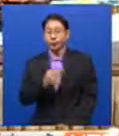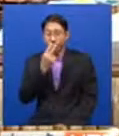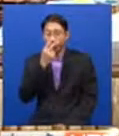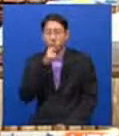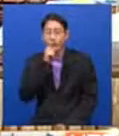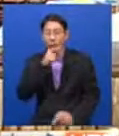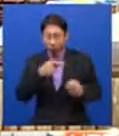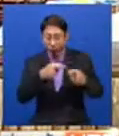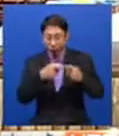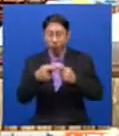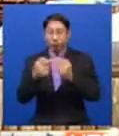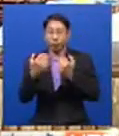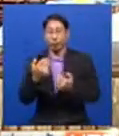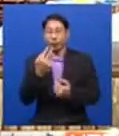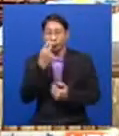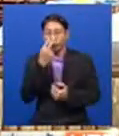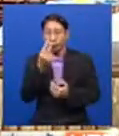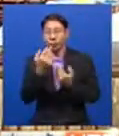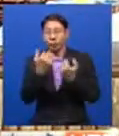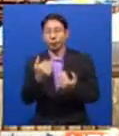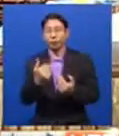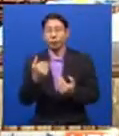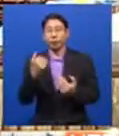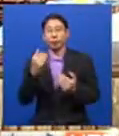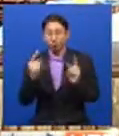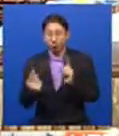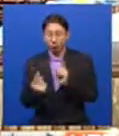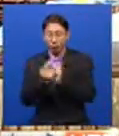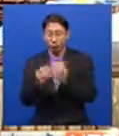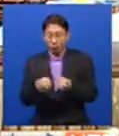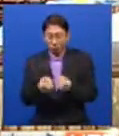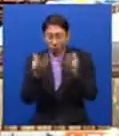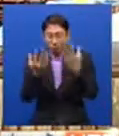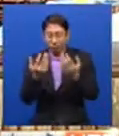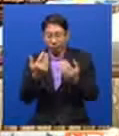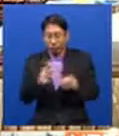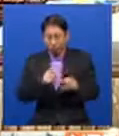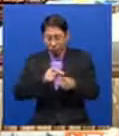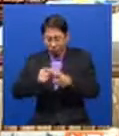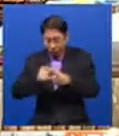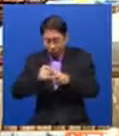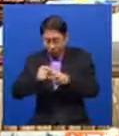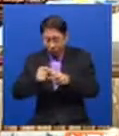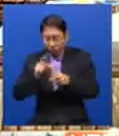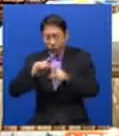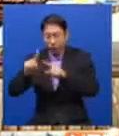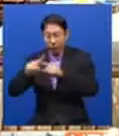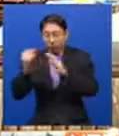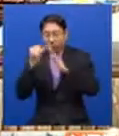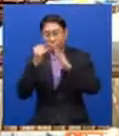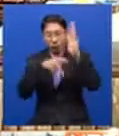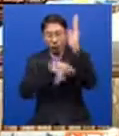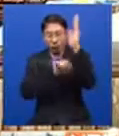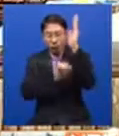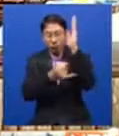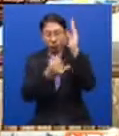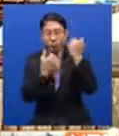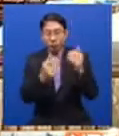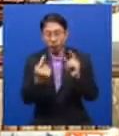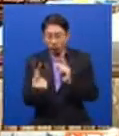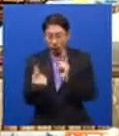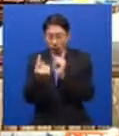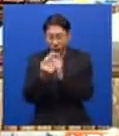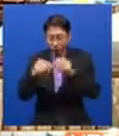ามข่าวกันต่อนะคะช่วงนี้ไปดูความคืบหน้าหลังจากที่มีการพบระเบิดแล้วก็เครื่องกระสุนจำนวนมากที่จังหวัดประจวบคีรีขันธ์นะคะซึ่งจุดที่พ